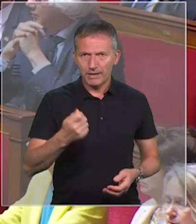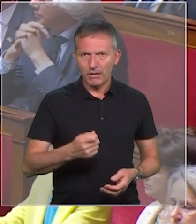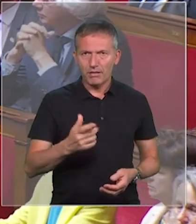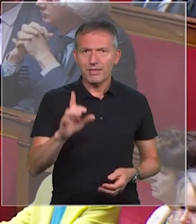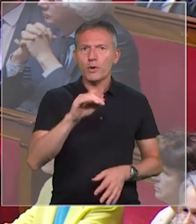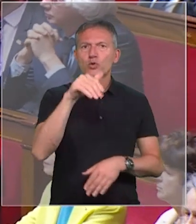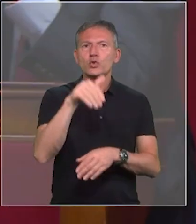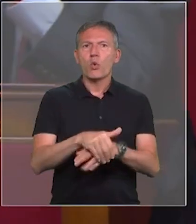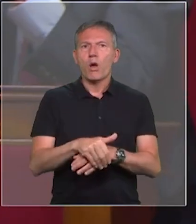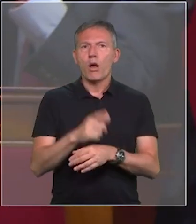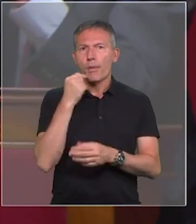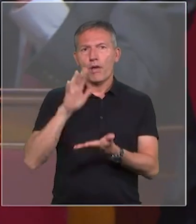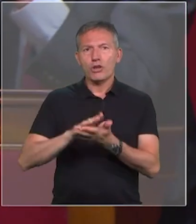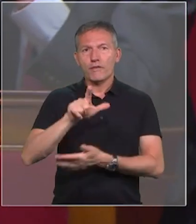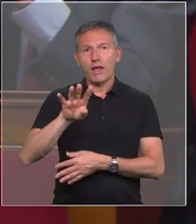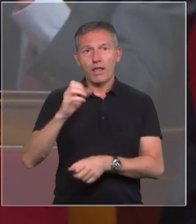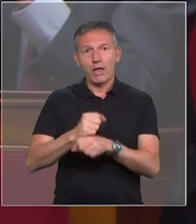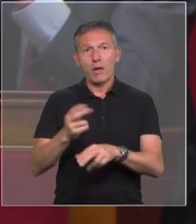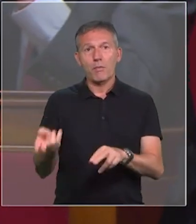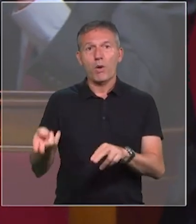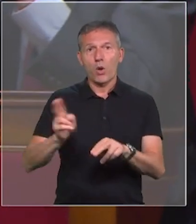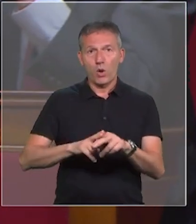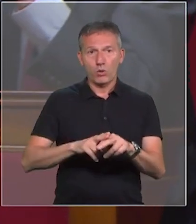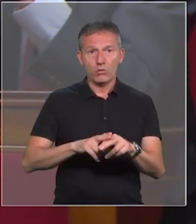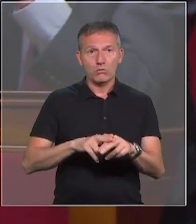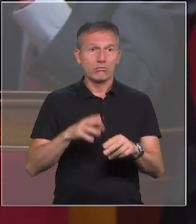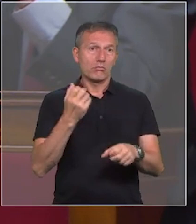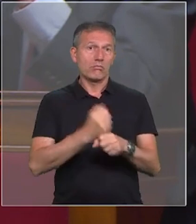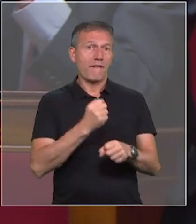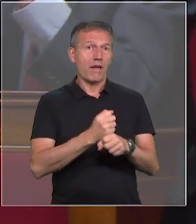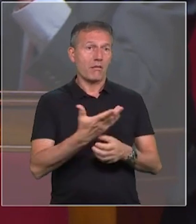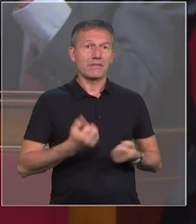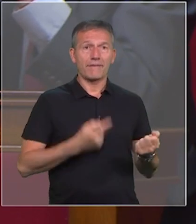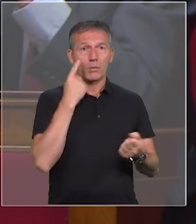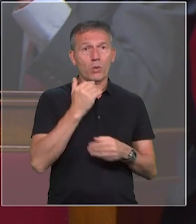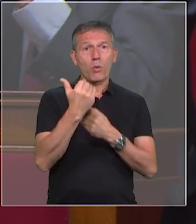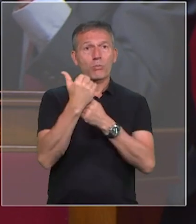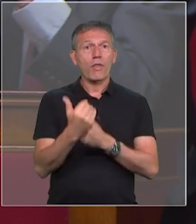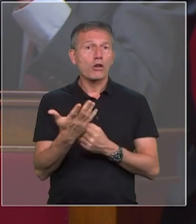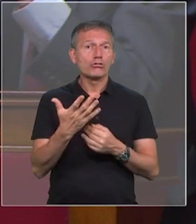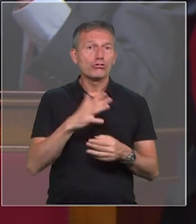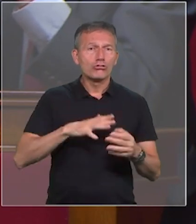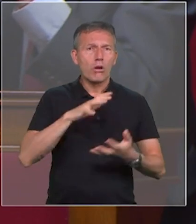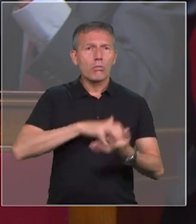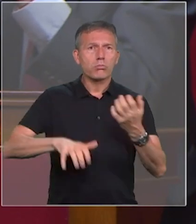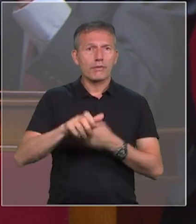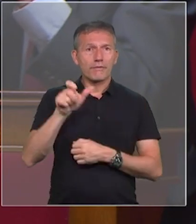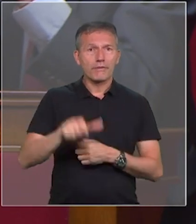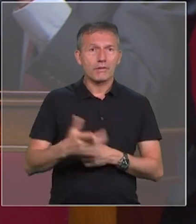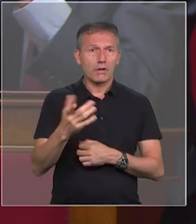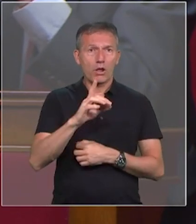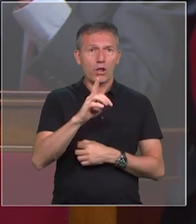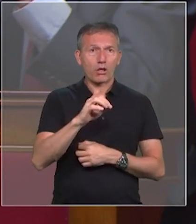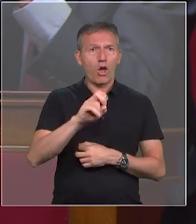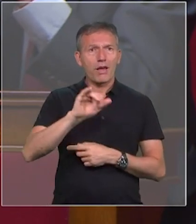Dimanche soir, un homme de 24 ans est mort. Mort en service pour nous protéger des émeutes et de ses conséquences. Il s'appelait Dorian